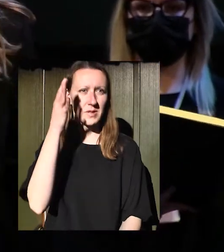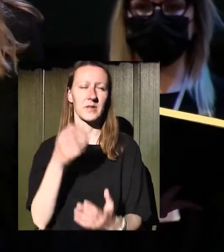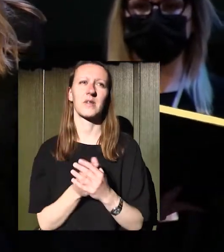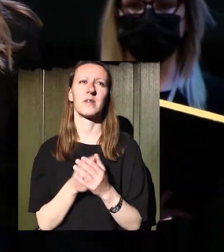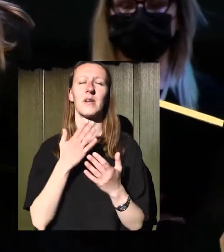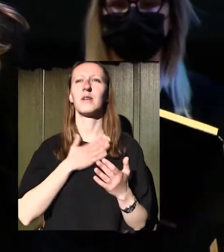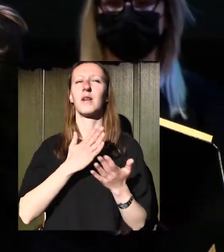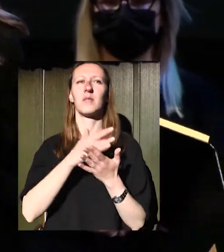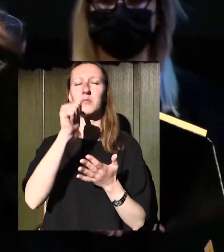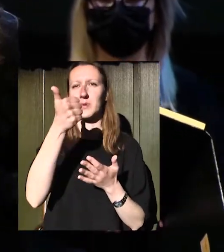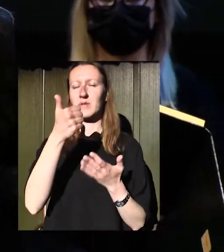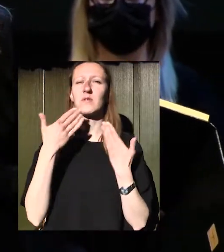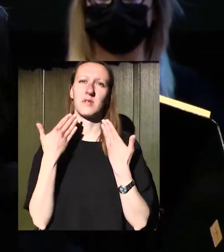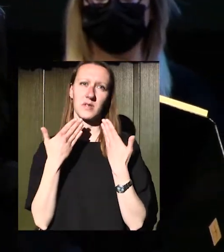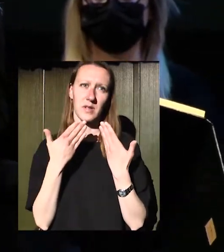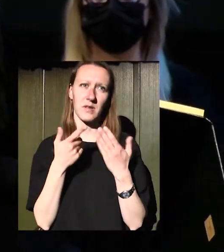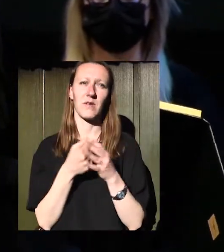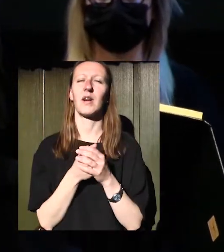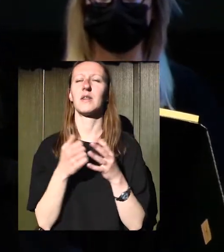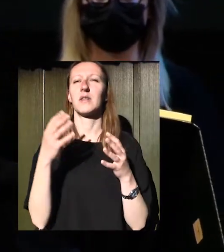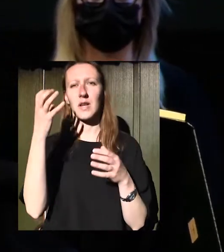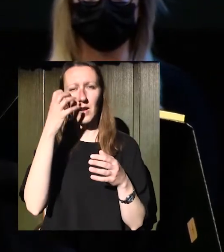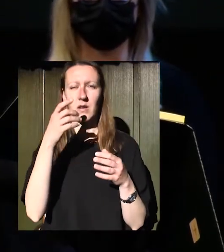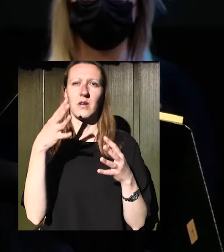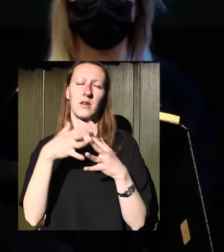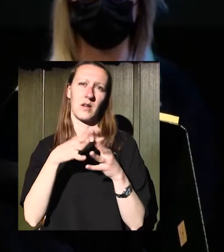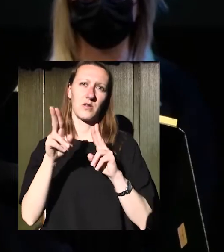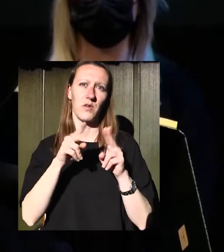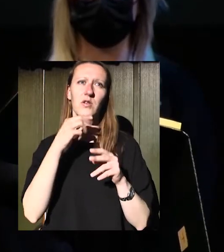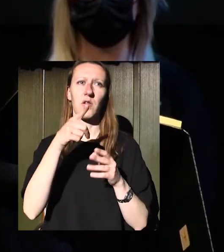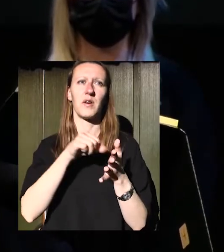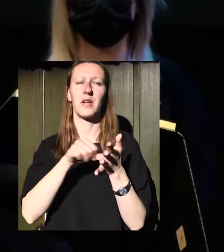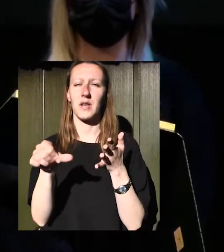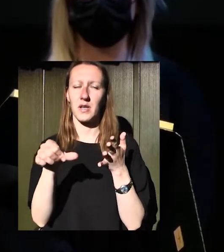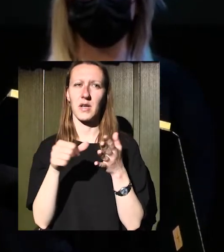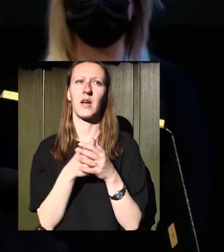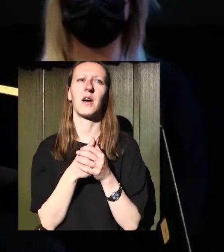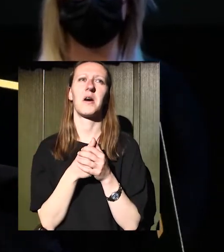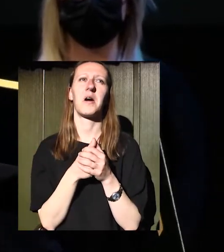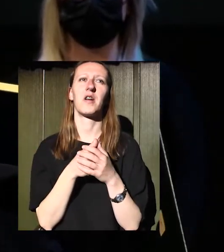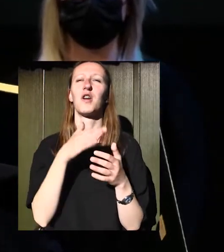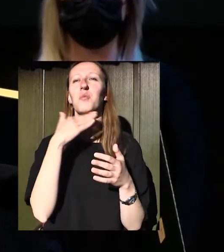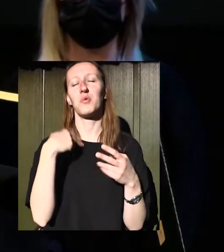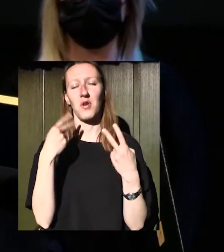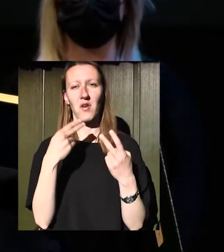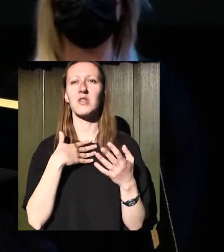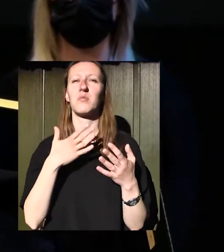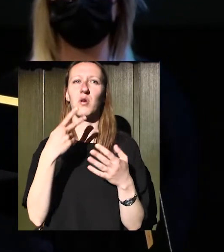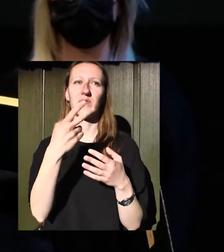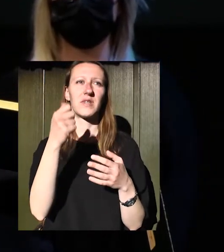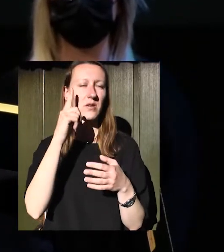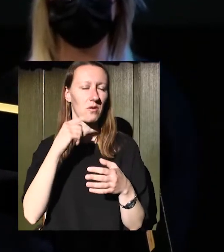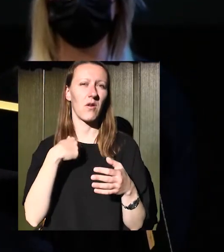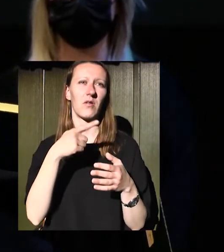Dobar dan, htjela bih se prvenstveno zahvaliti gradonačelniku i gradskom vijeću na ovoj nagradi. Puno mi znači za